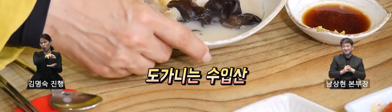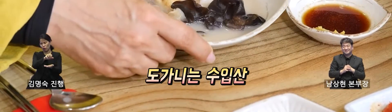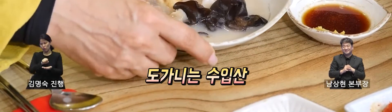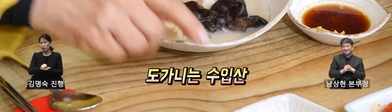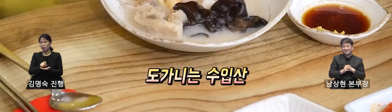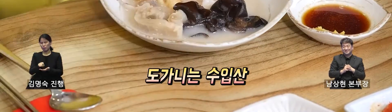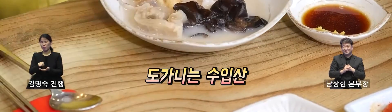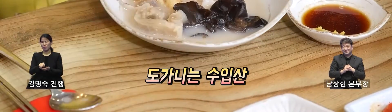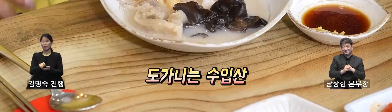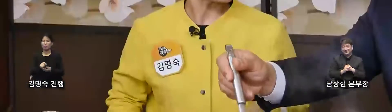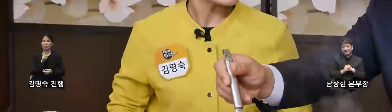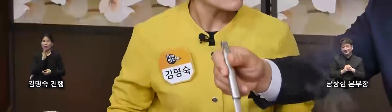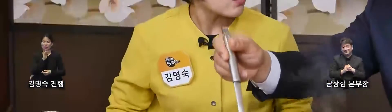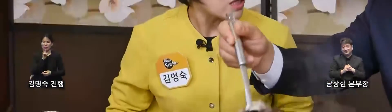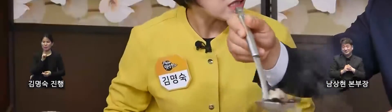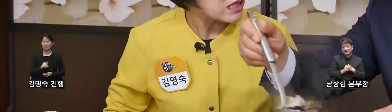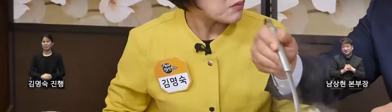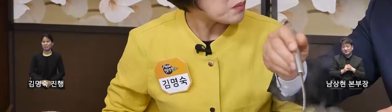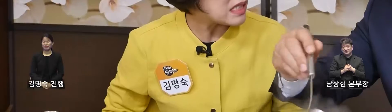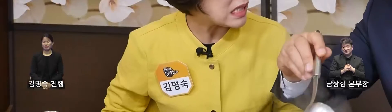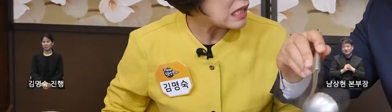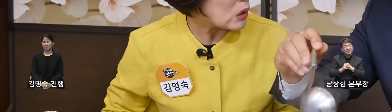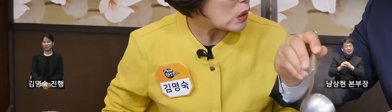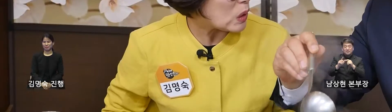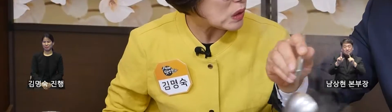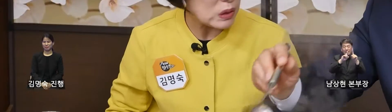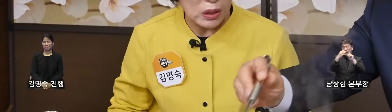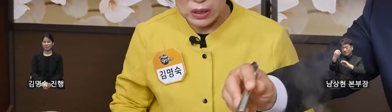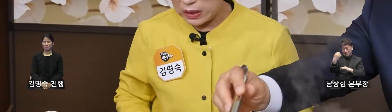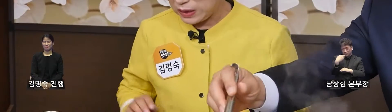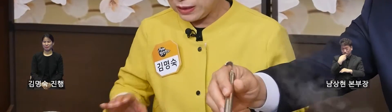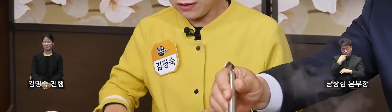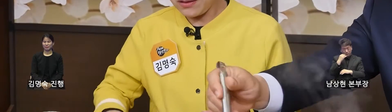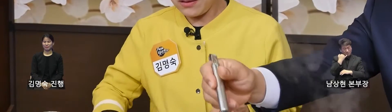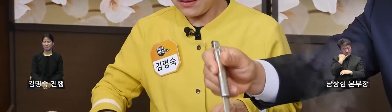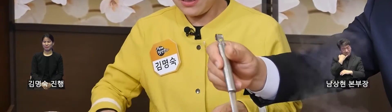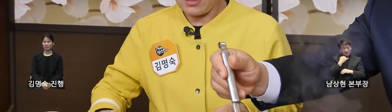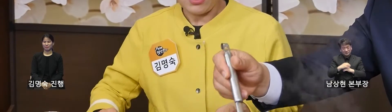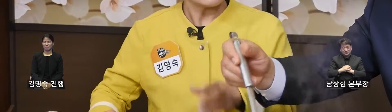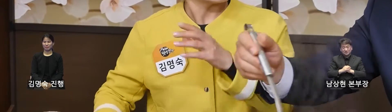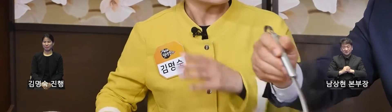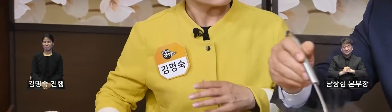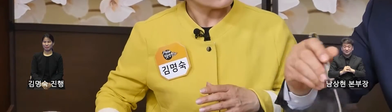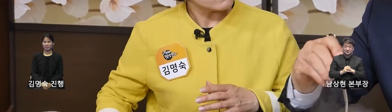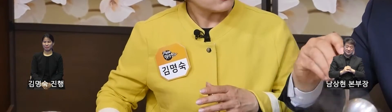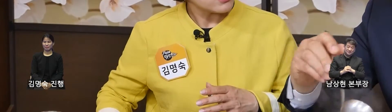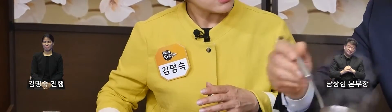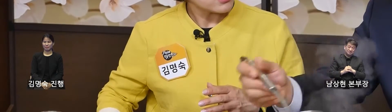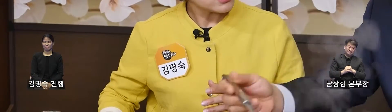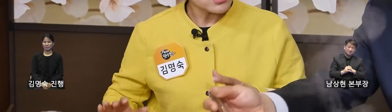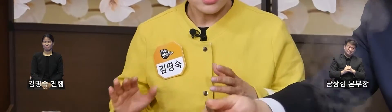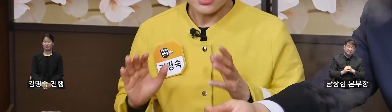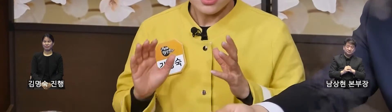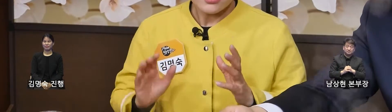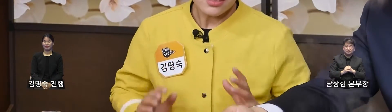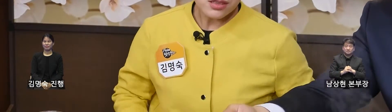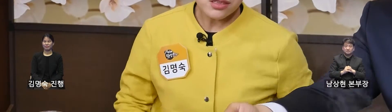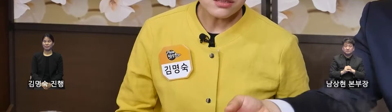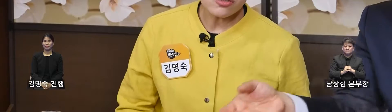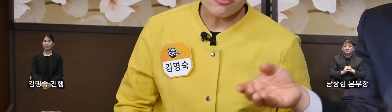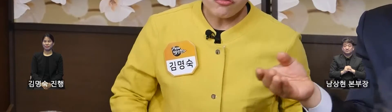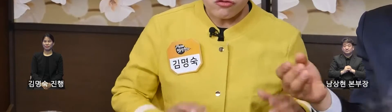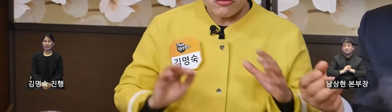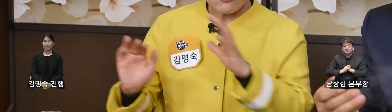예. 워낙 말씀 안 하셔도 되는데. 아, 네. 예. 아니, 근데 원래